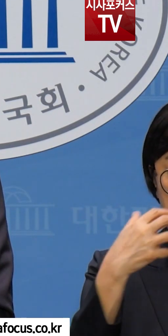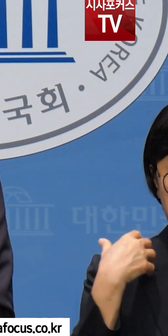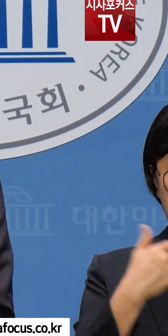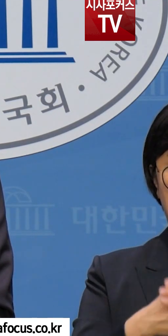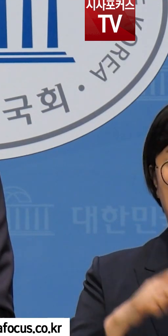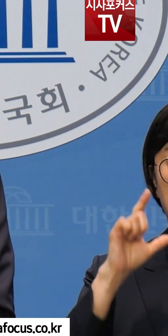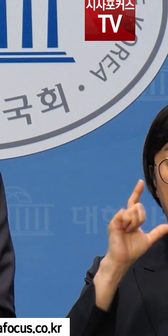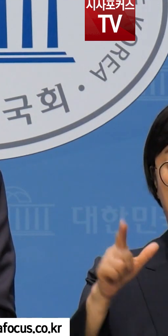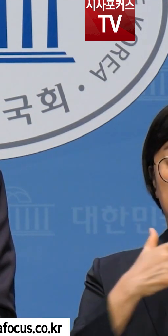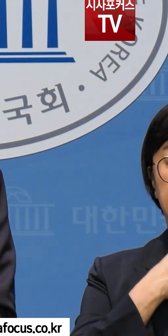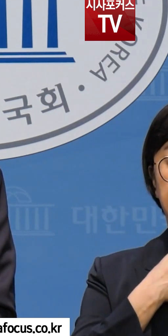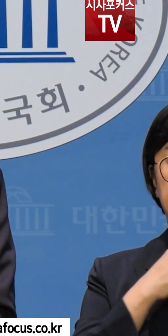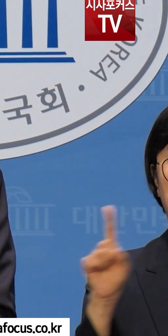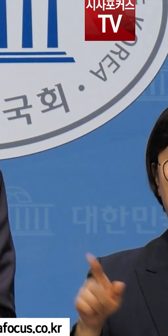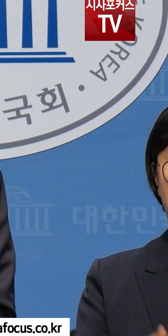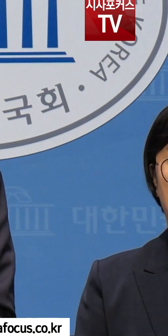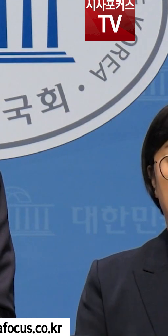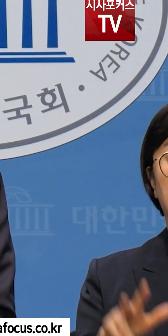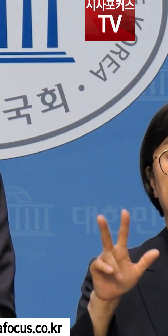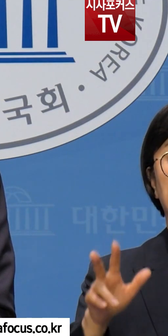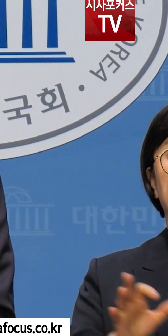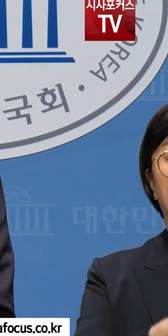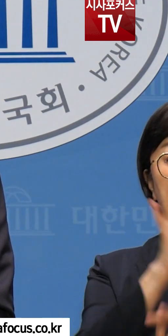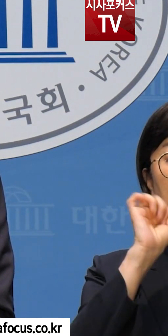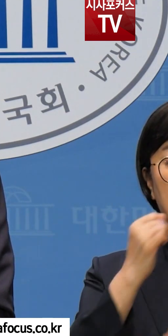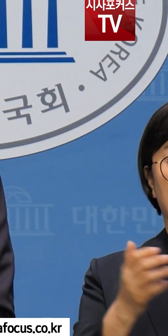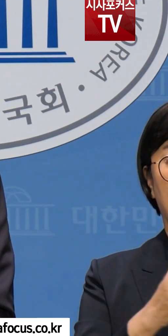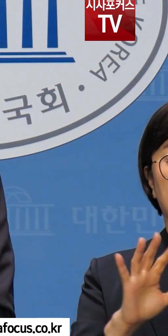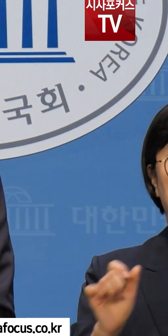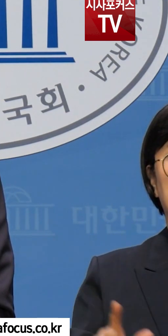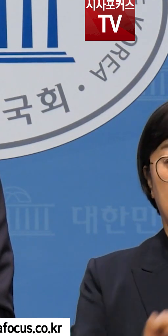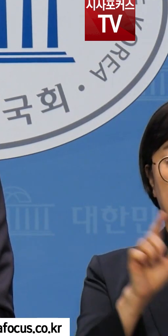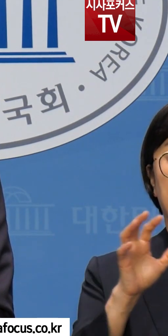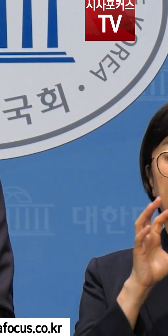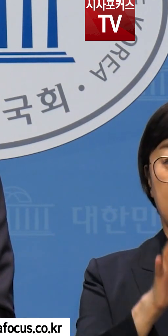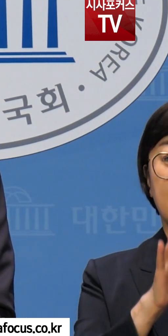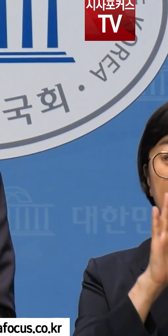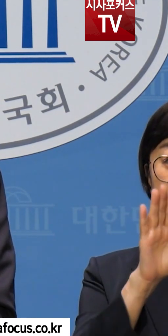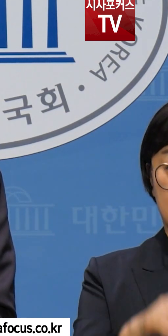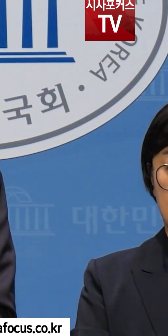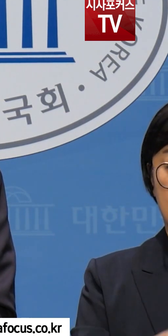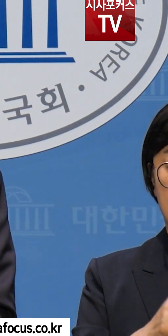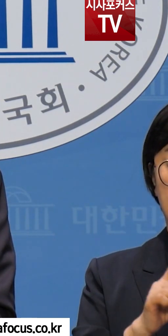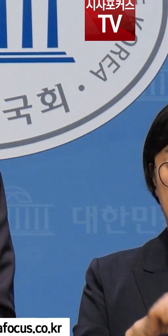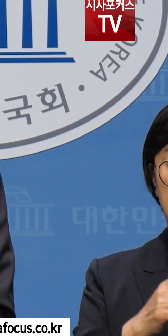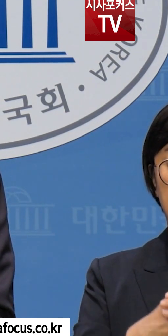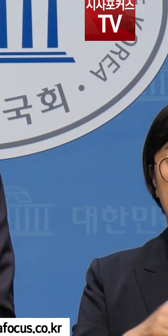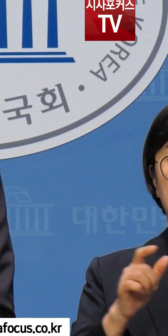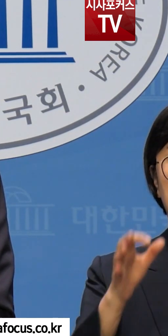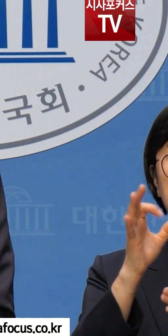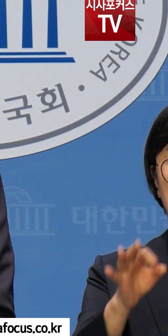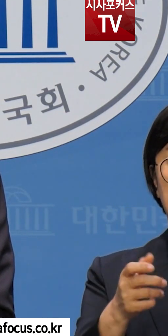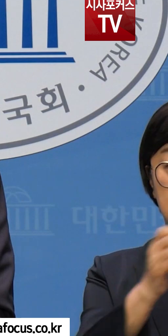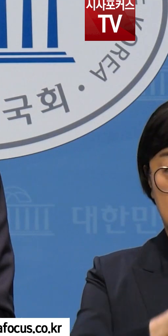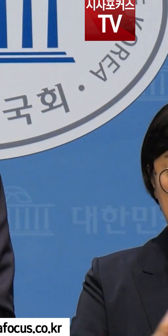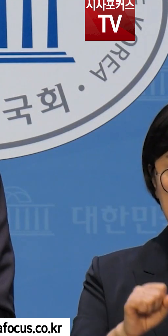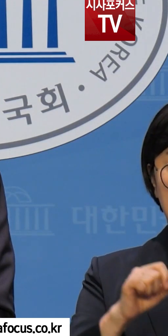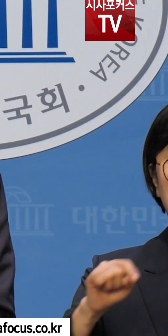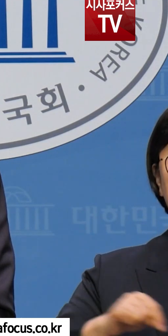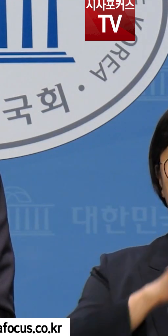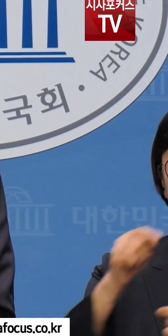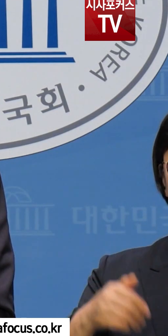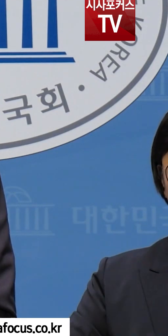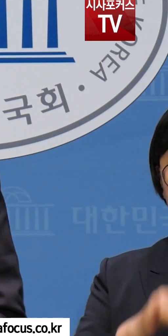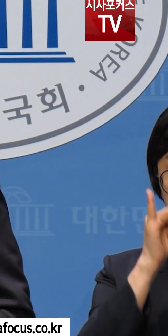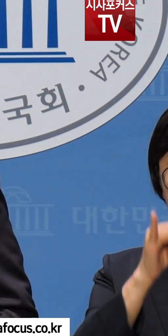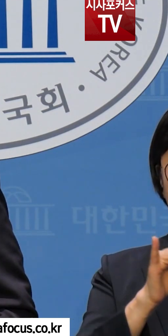정부에게 경고합니다. 지금 경제가 어렵고 민생이 위협받을 때일수록 이 재정은 적극적으로 운영해야